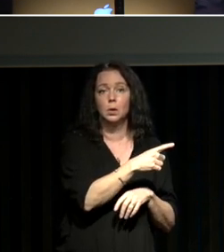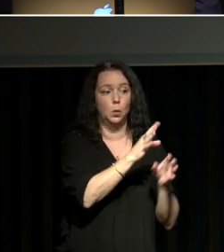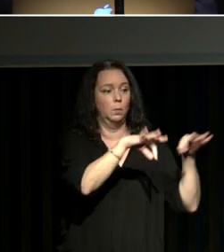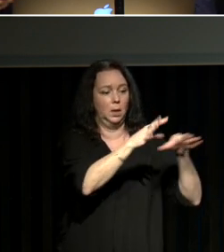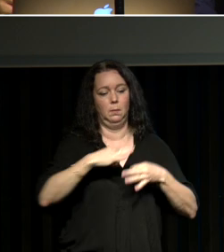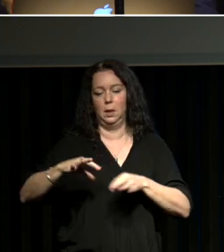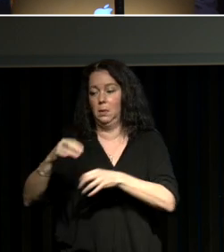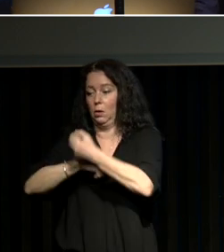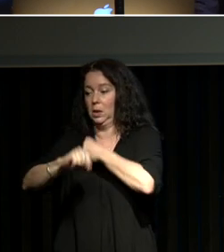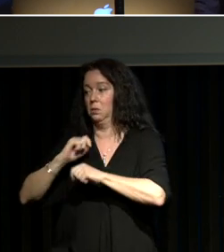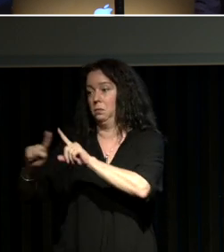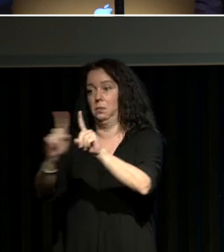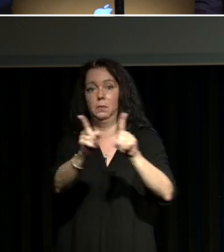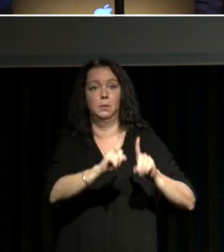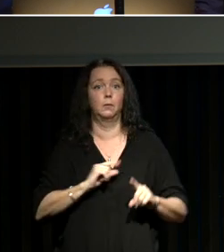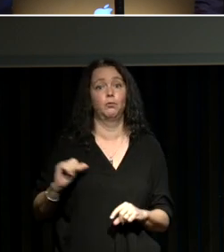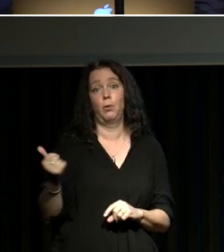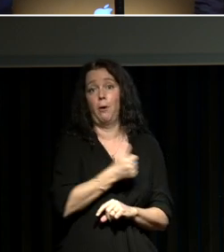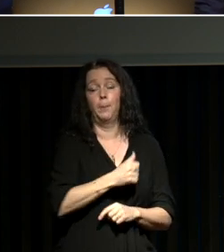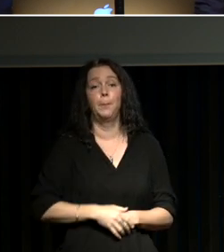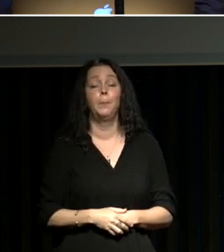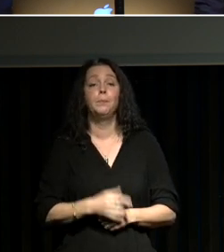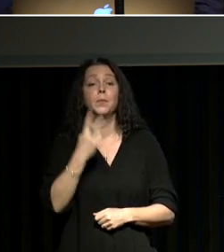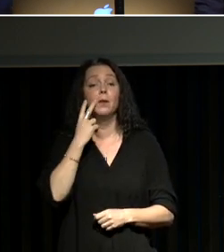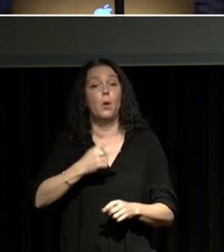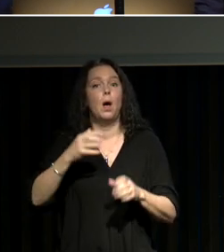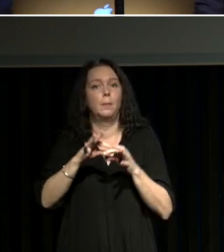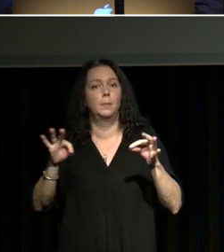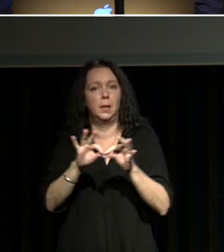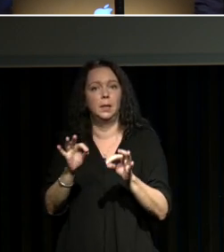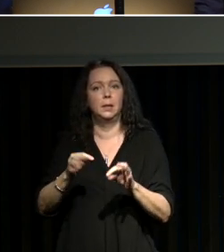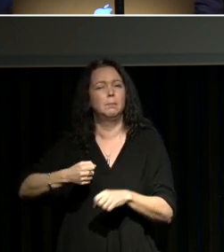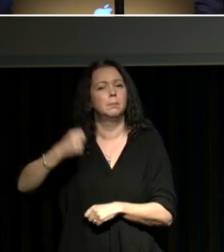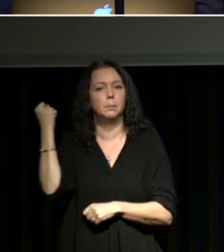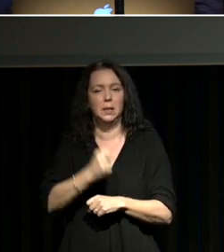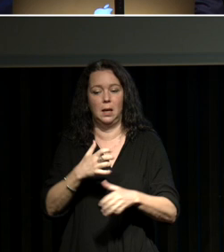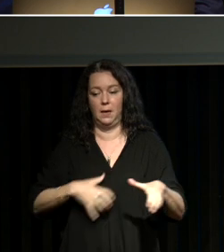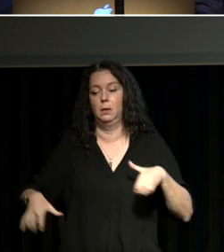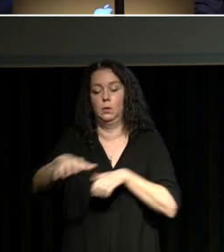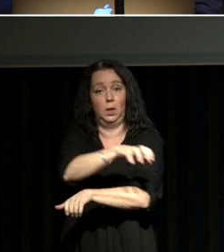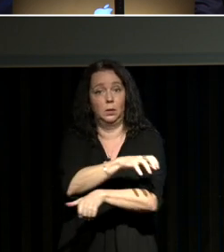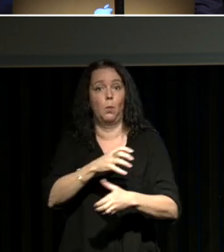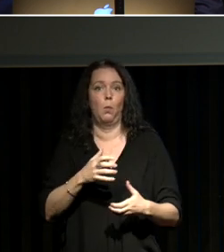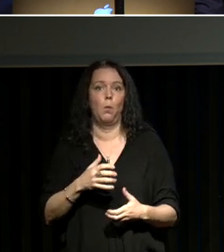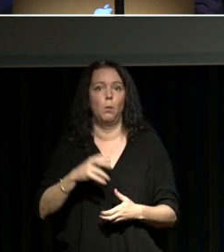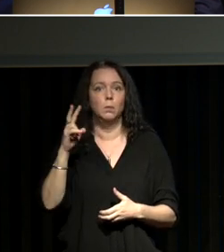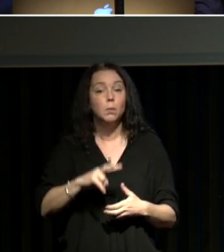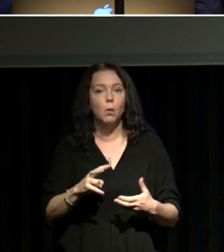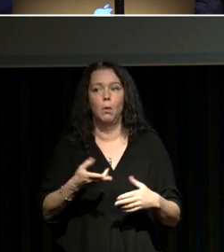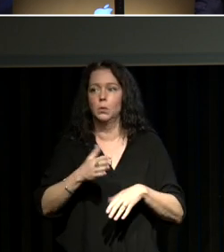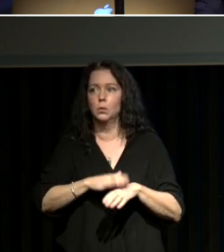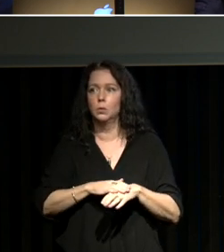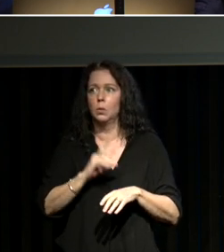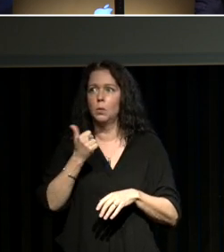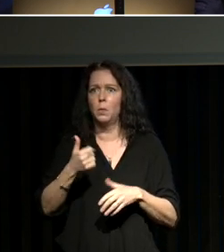sont pas tous organisés pareil. Et le pays, vous voyez, qui a été le plus touché en termes de baisse de transplantation, pourtant qui a été très peu impacté lors de la première